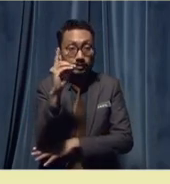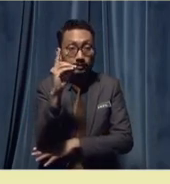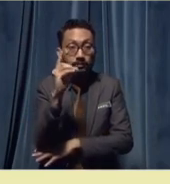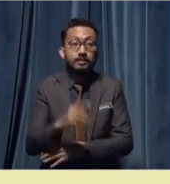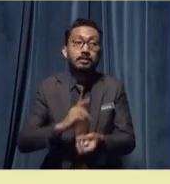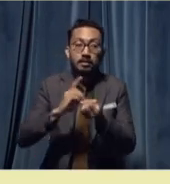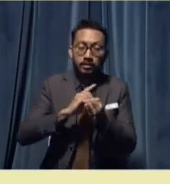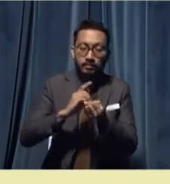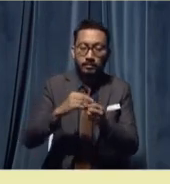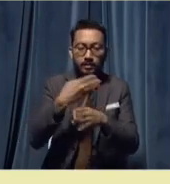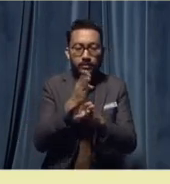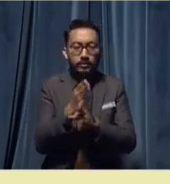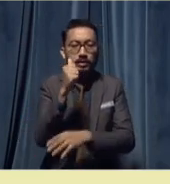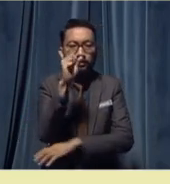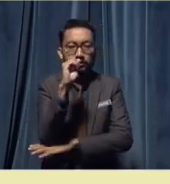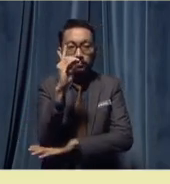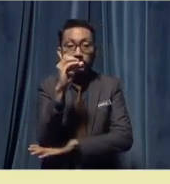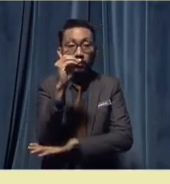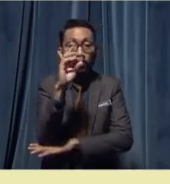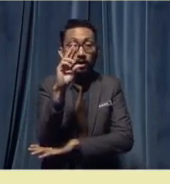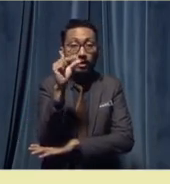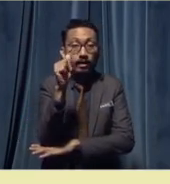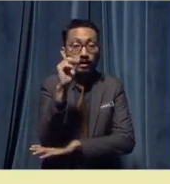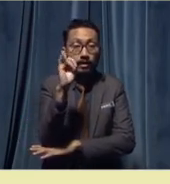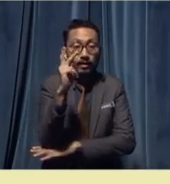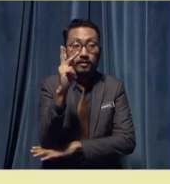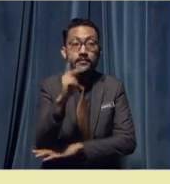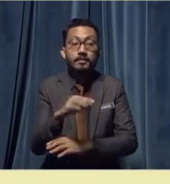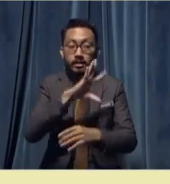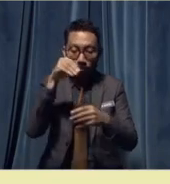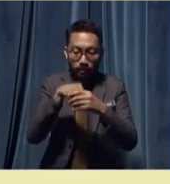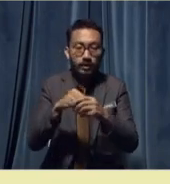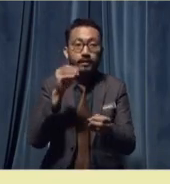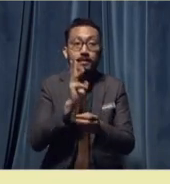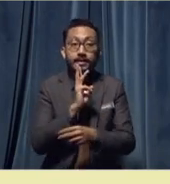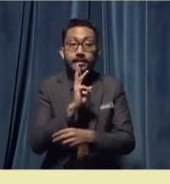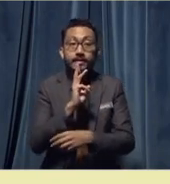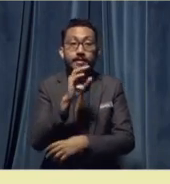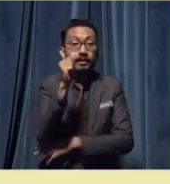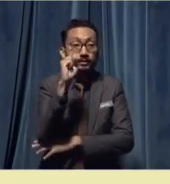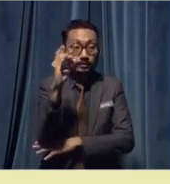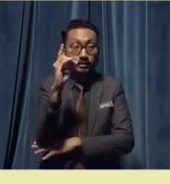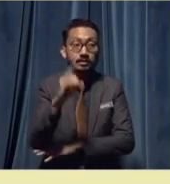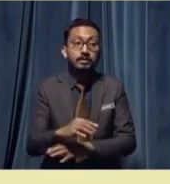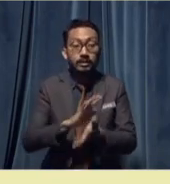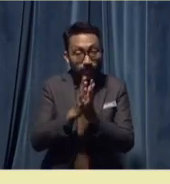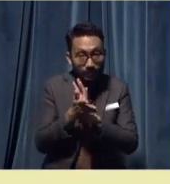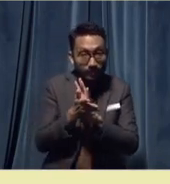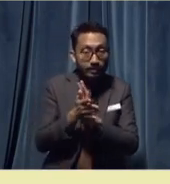Deterjen membentuk asid organik yang larut dalam air berasid. Ingat ya